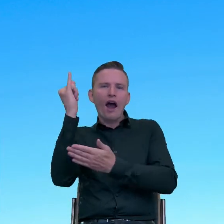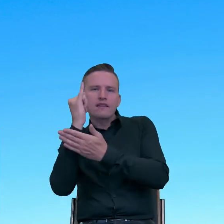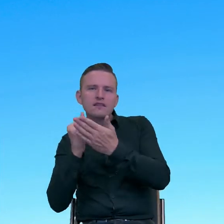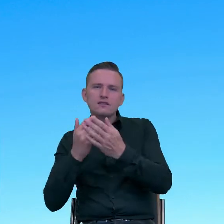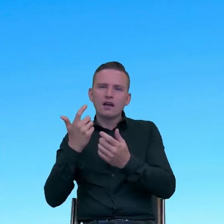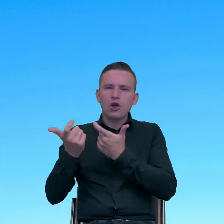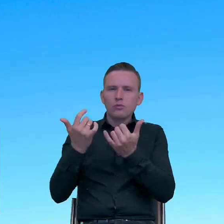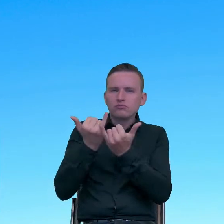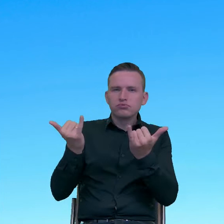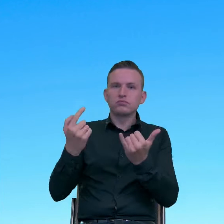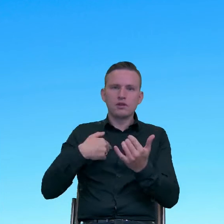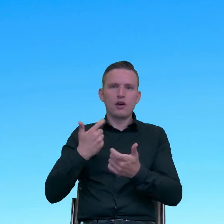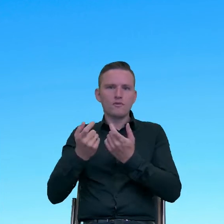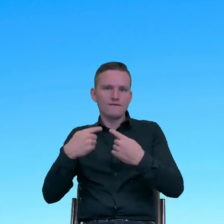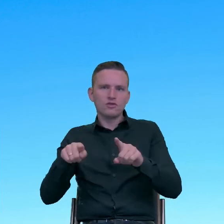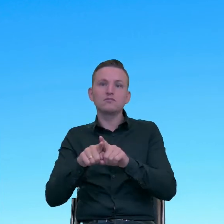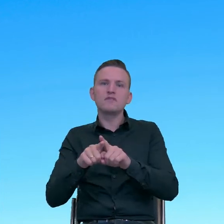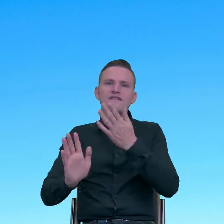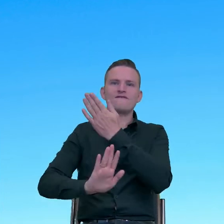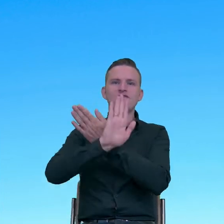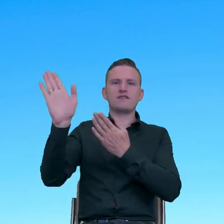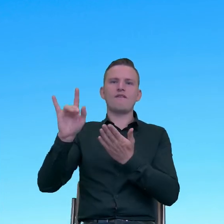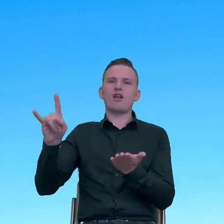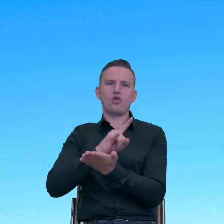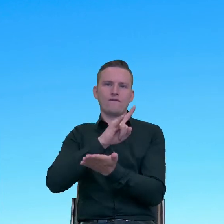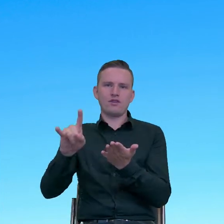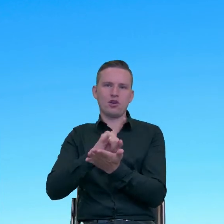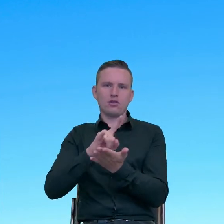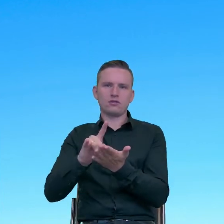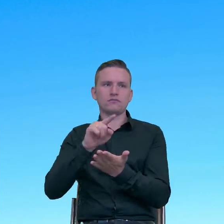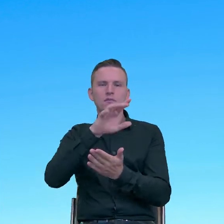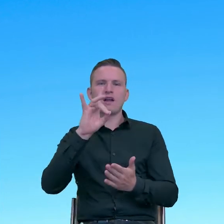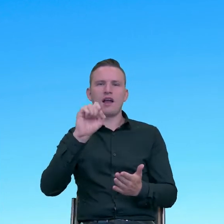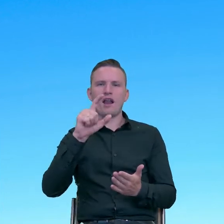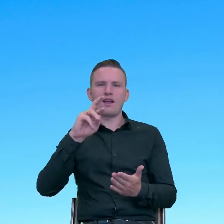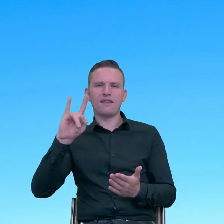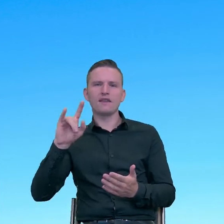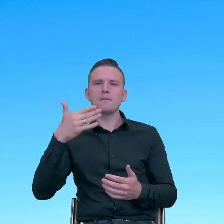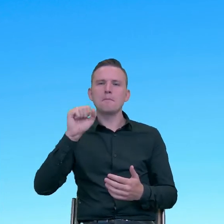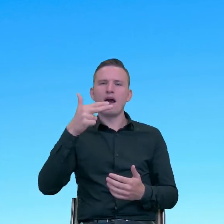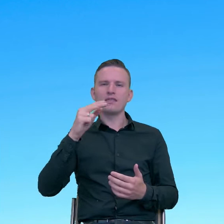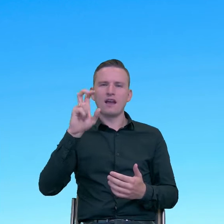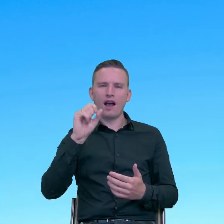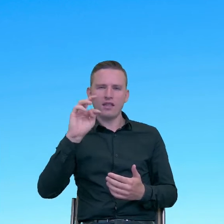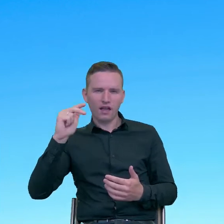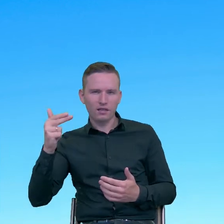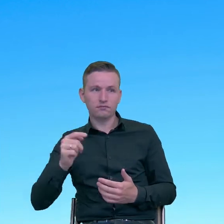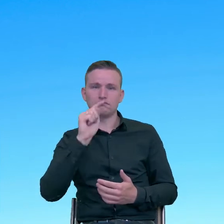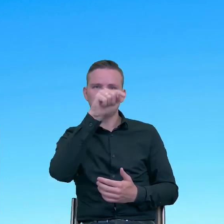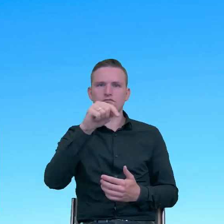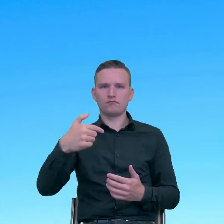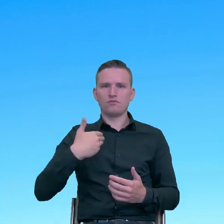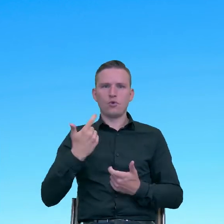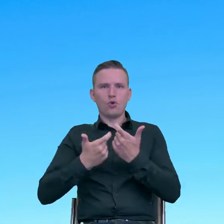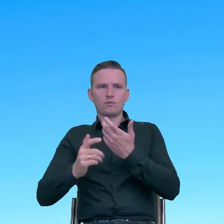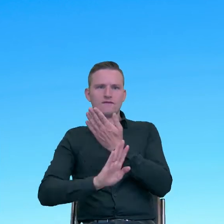żeby zrealizować wystawę w Nowym Jorku. Było to w Kellium Gallery na Manhattanie, co oczywiście było niezwykłym dla